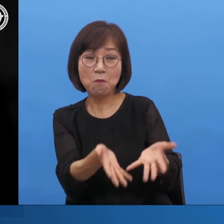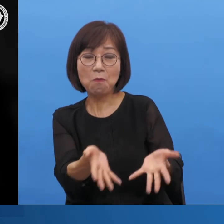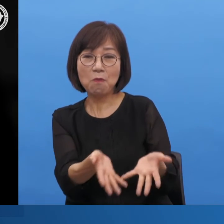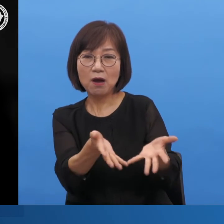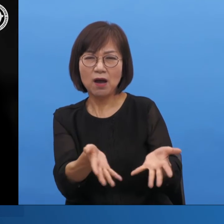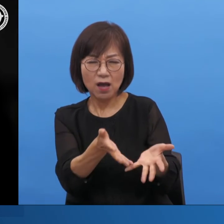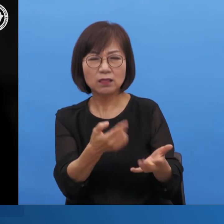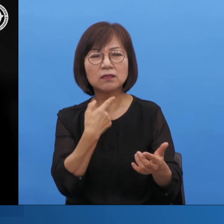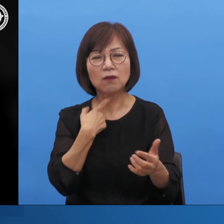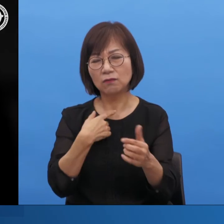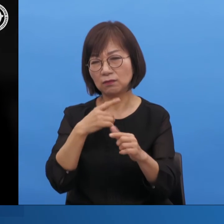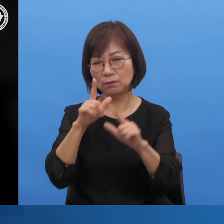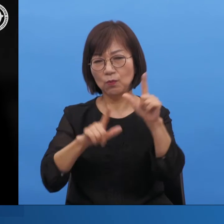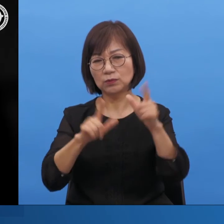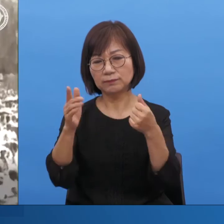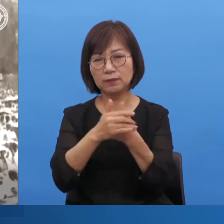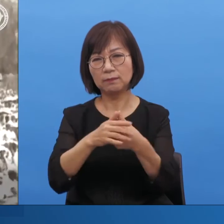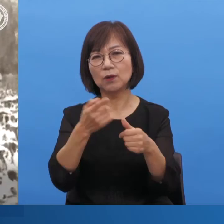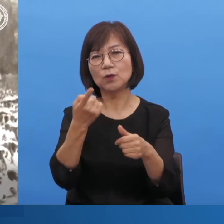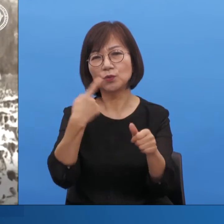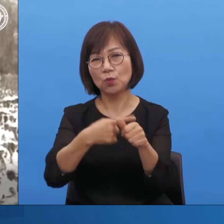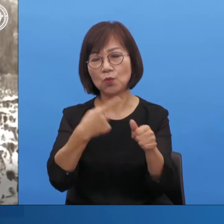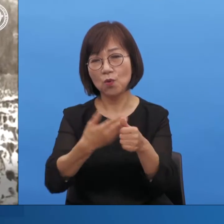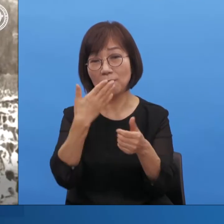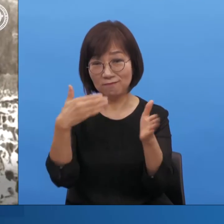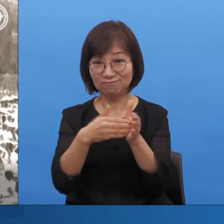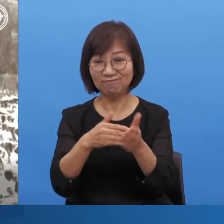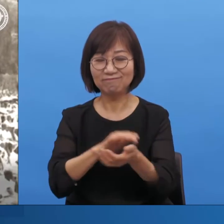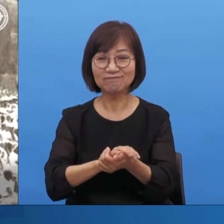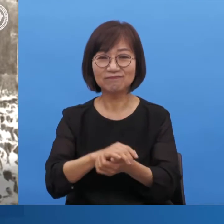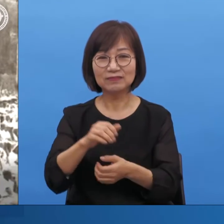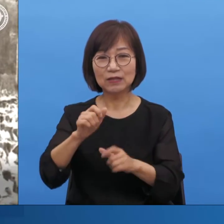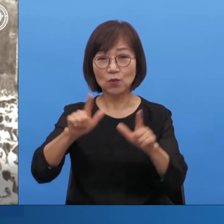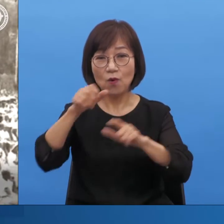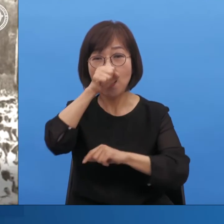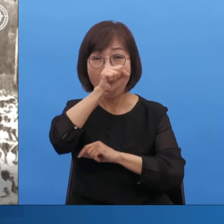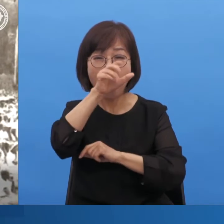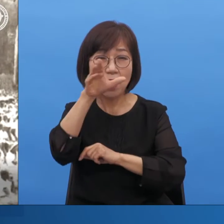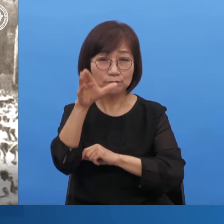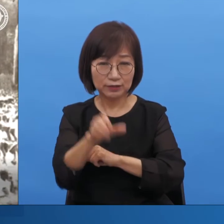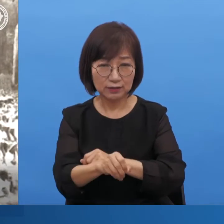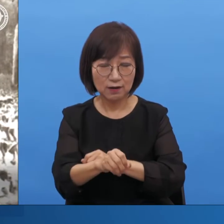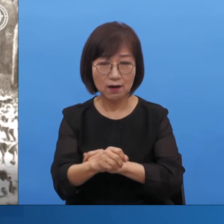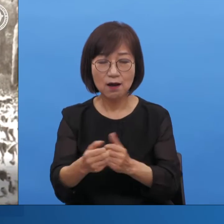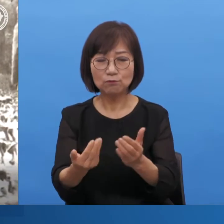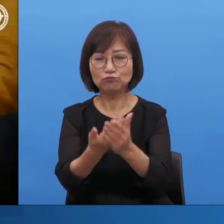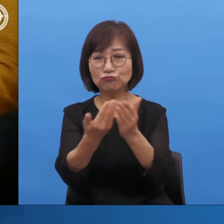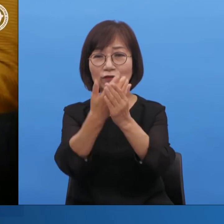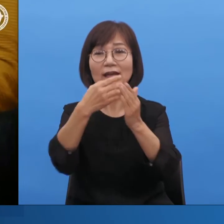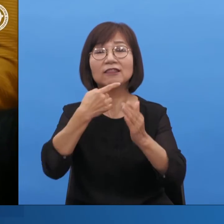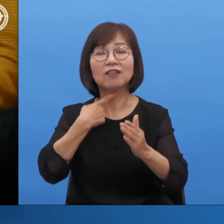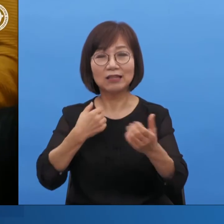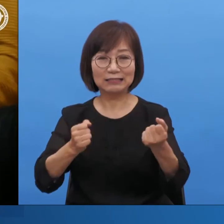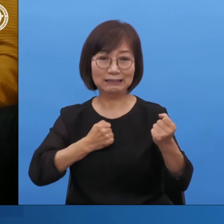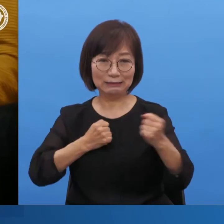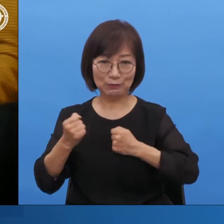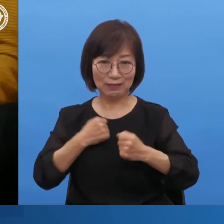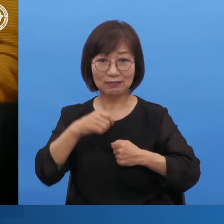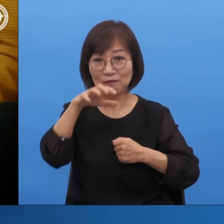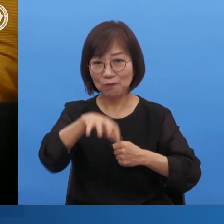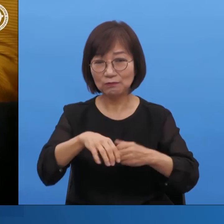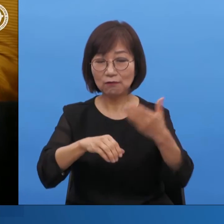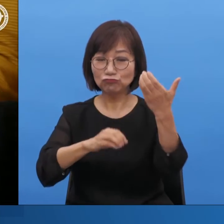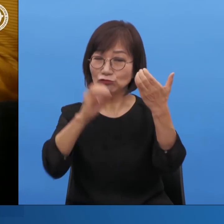보여주었다는 비판을 받기도 했습니다. 1930년대 동아프리카 대붕운동의 출발지였던 르완다는 인구의 90% 이상이